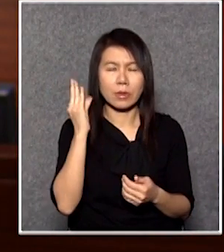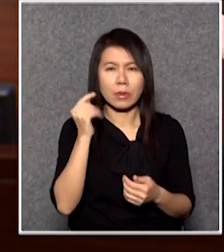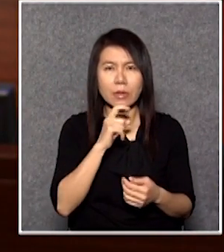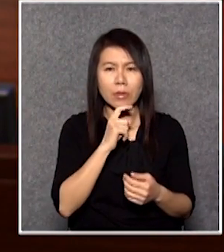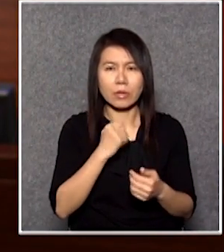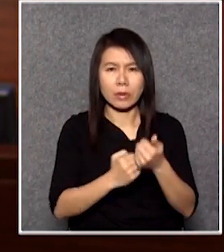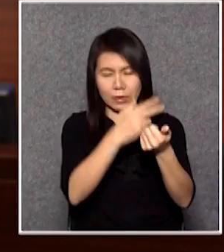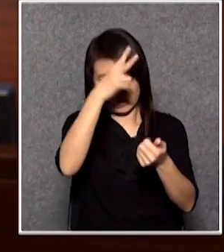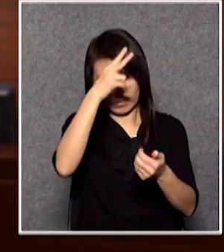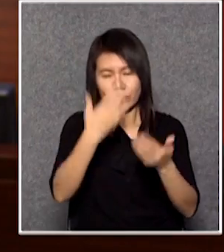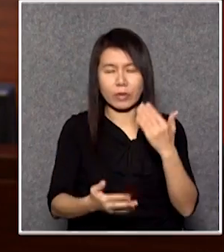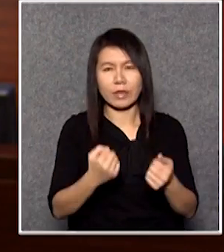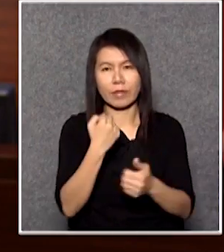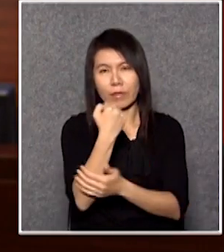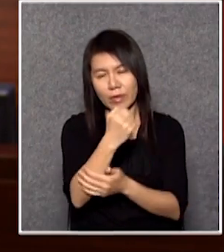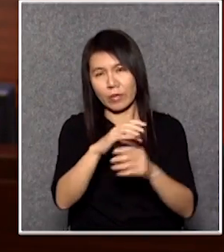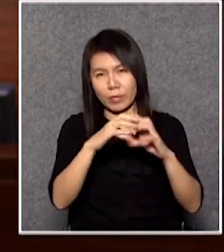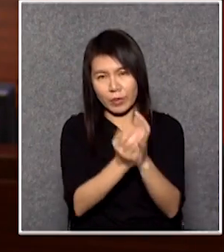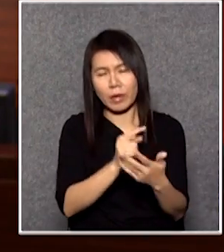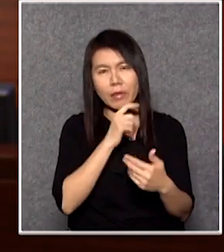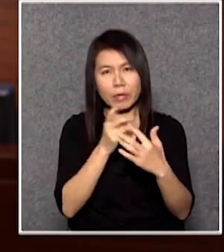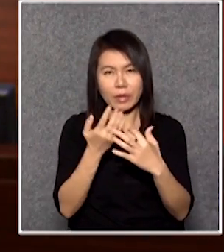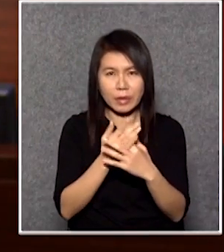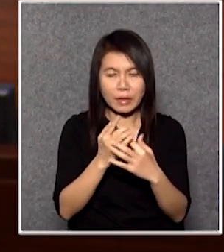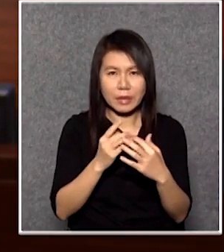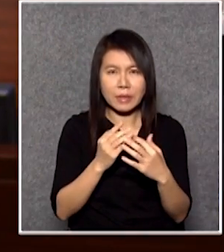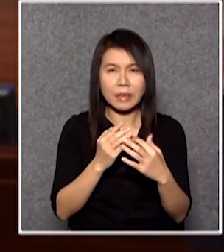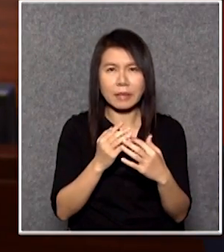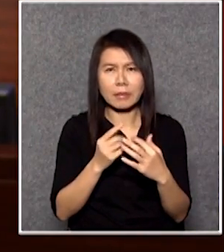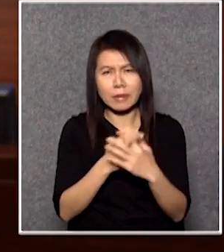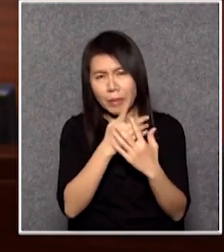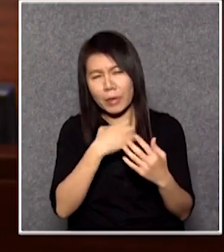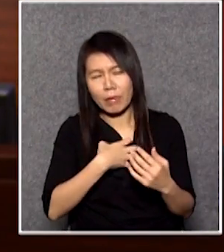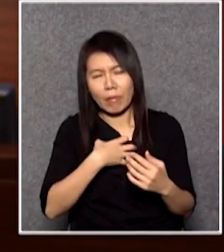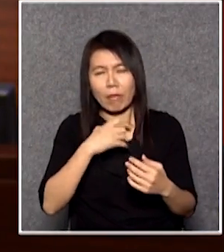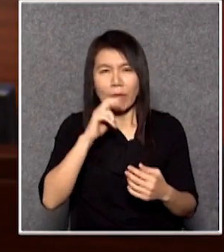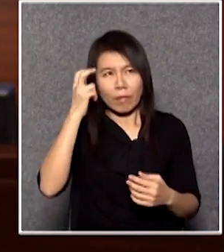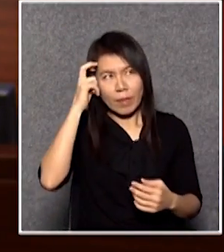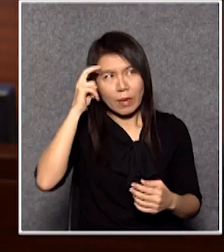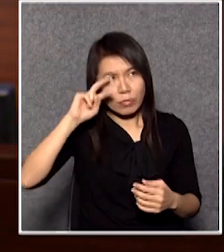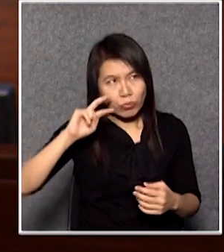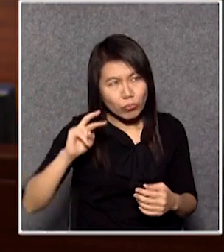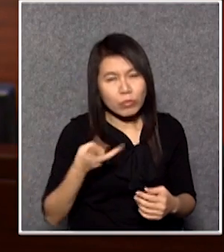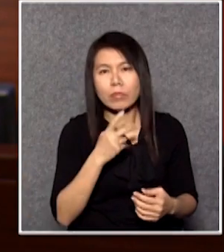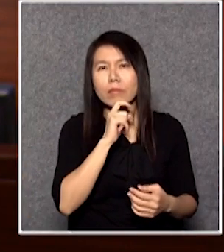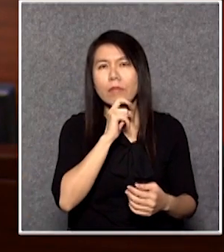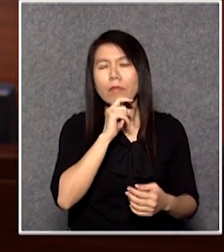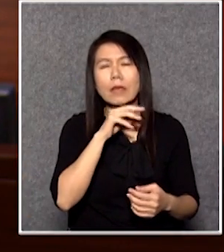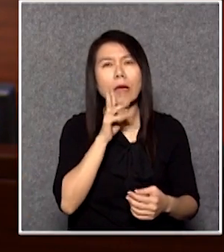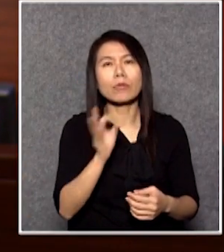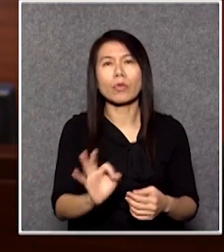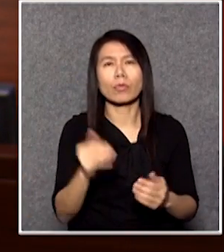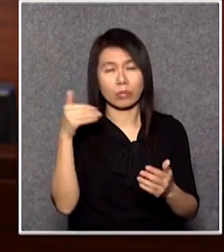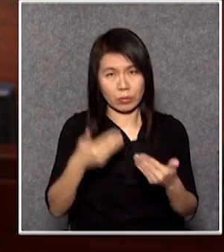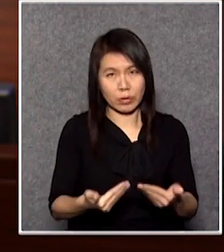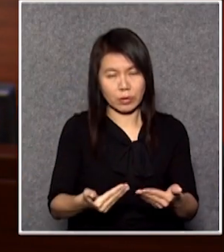派或者反對派提出啲咩特別嘅理論，係令到我有轉個思維啫，否則咧，到目前為止，我